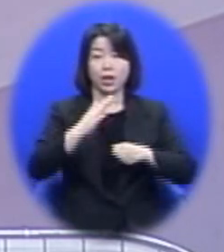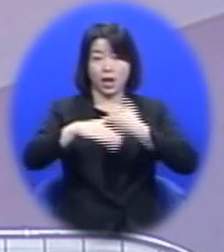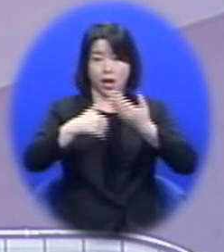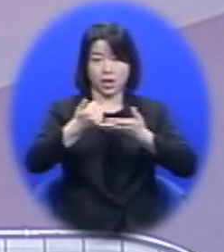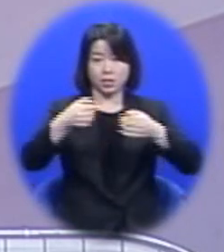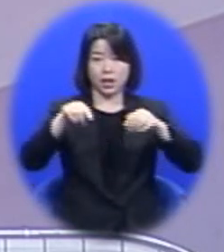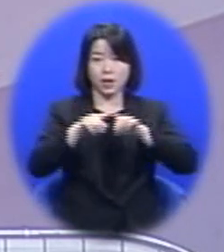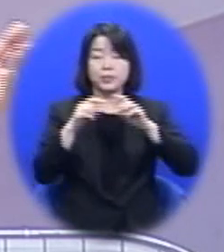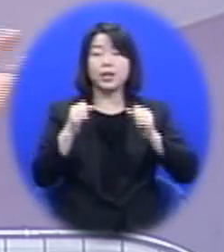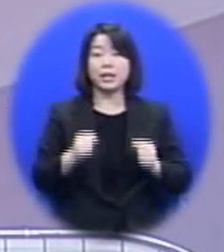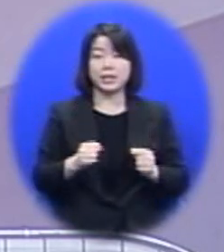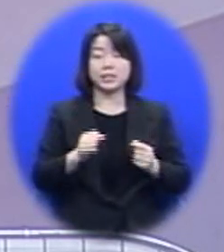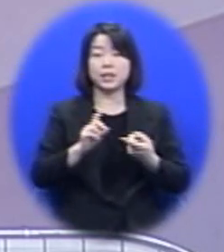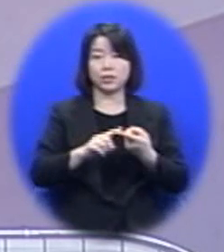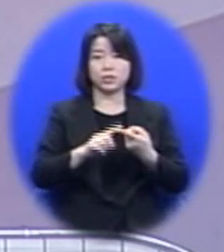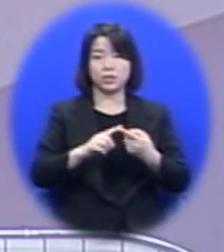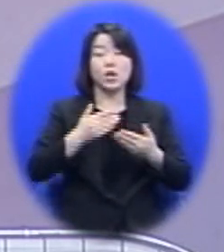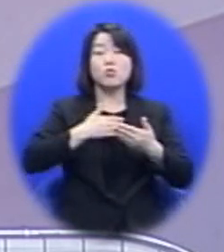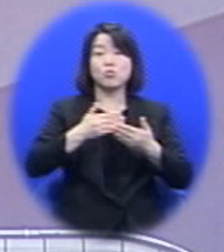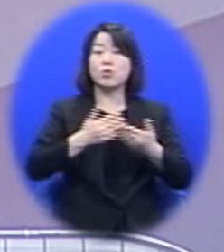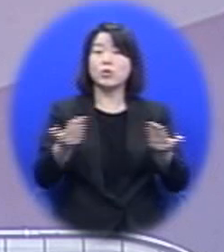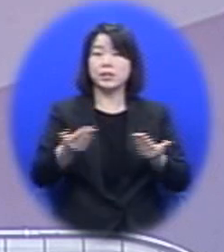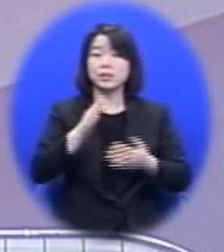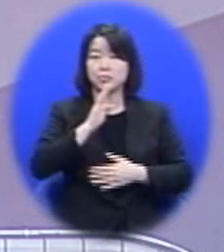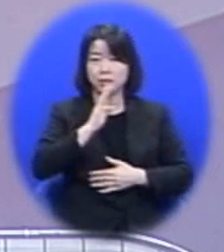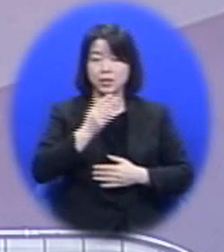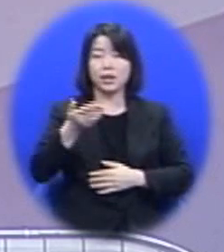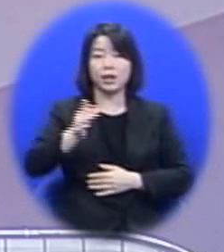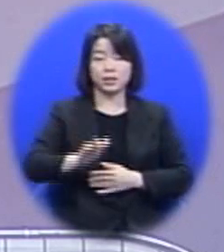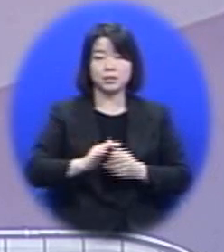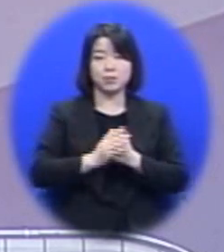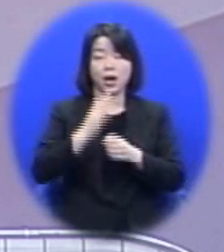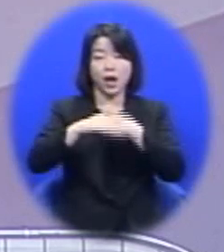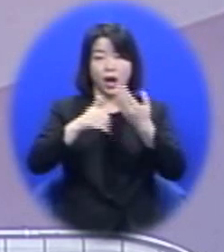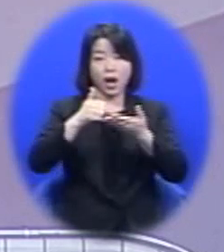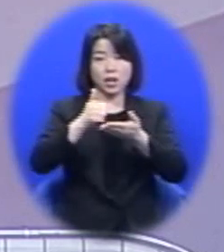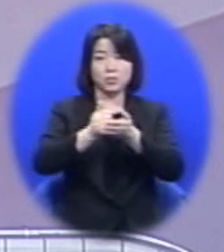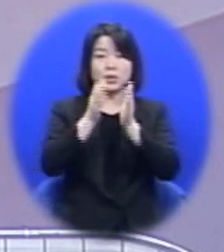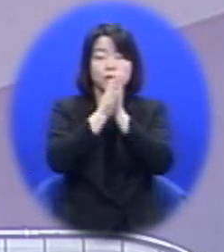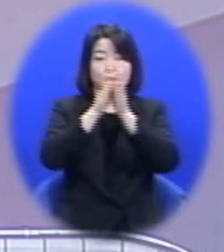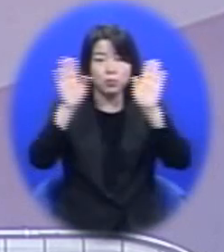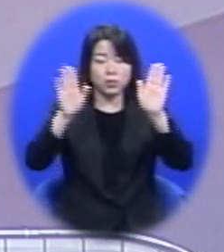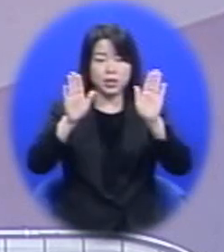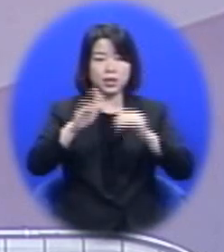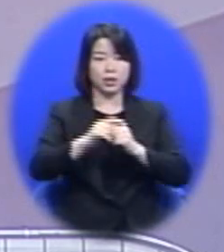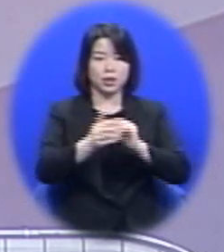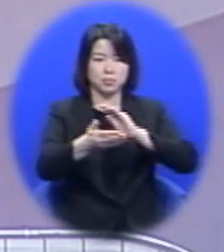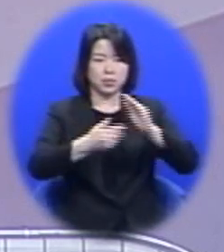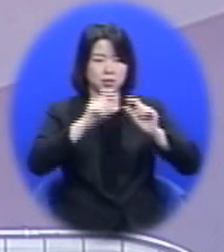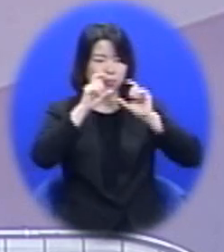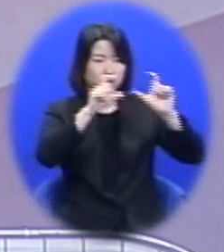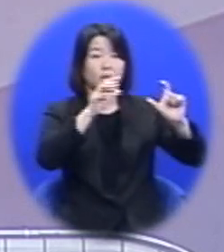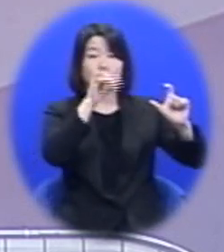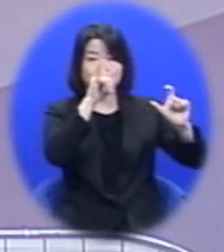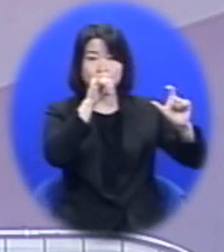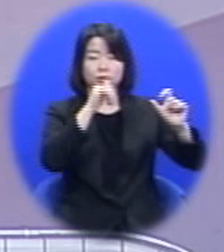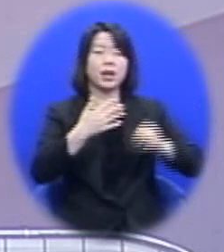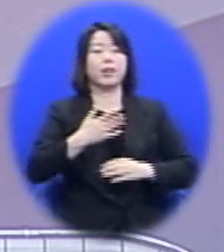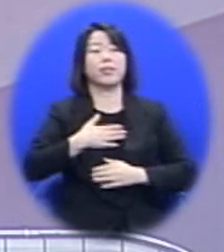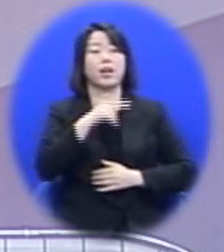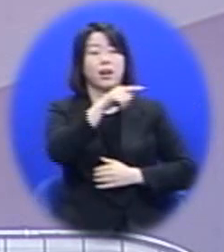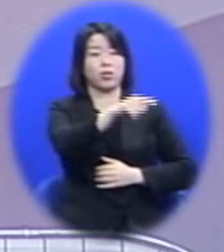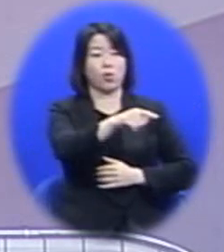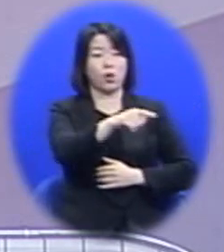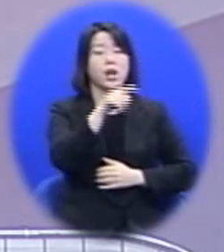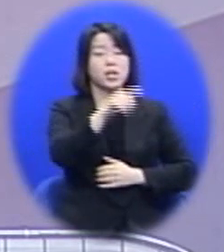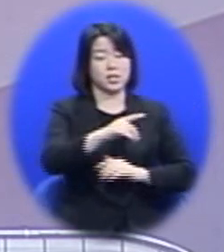하나님이 함께 하신다는 것은 사실 두려운 일입니다. 하나님께서 모세에게 이미 경고하셨어요. 내가 너와